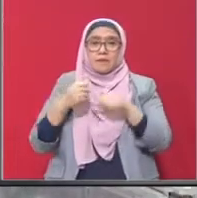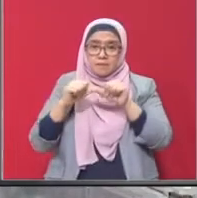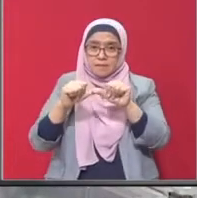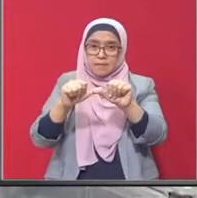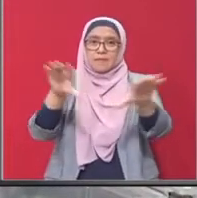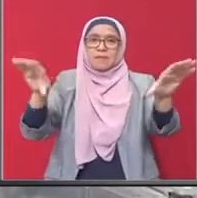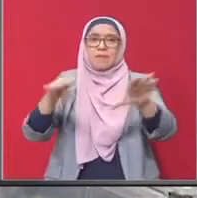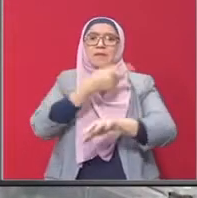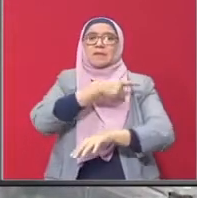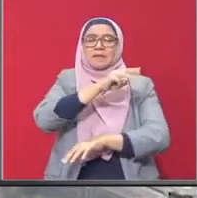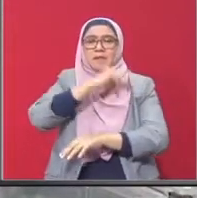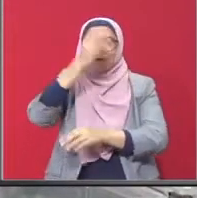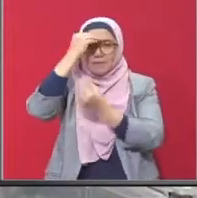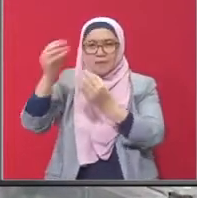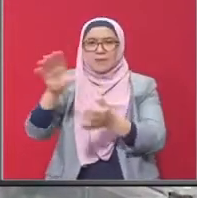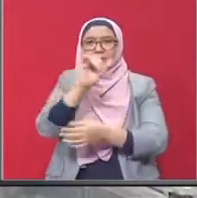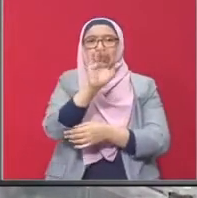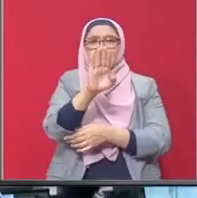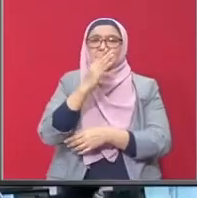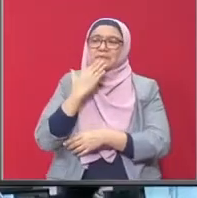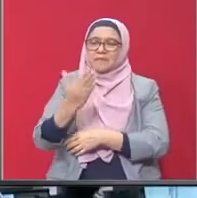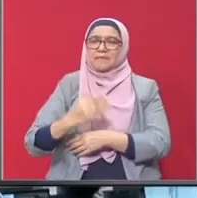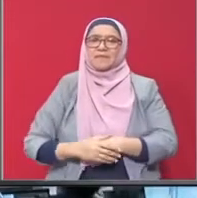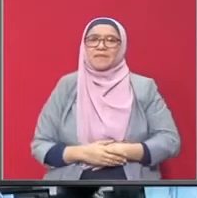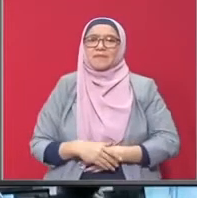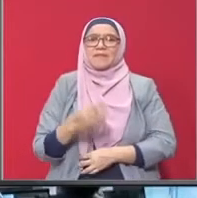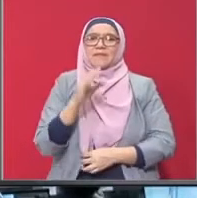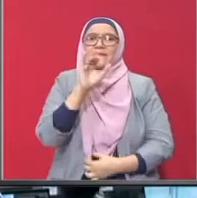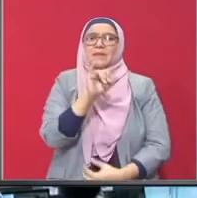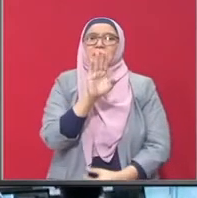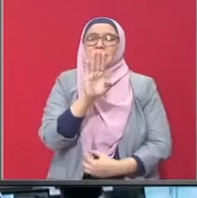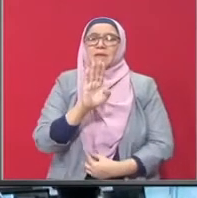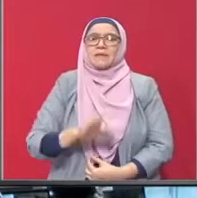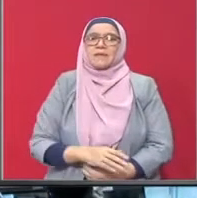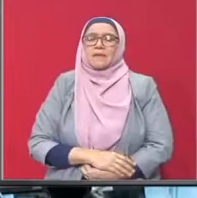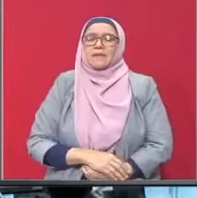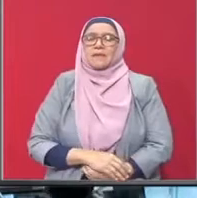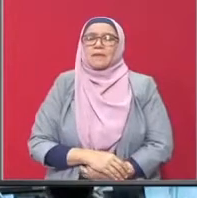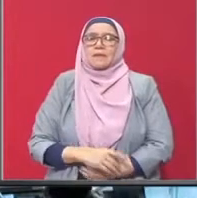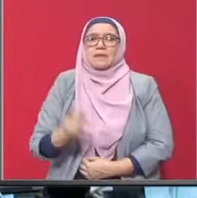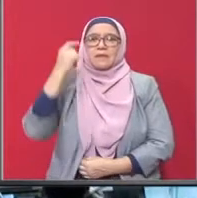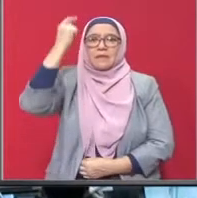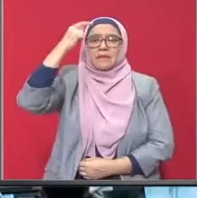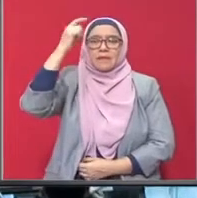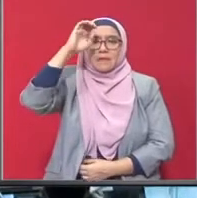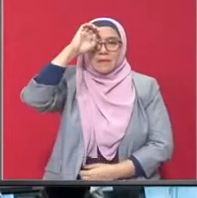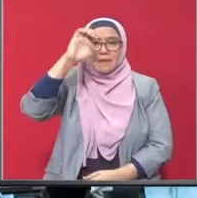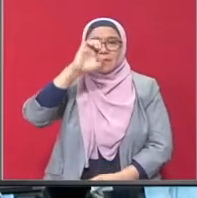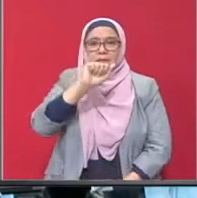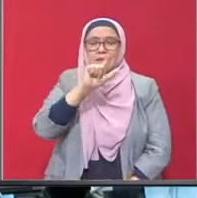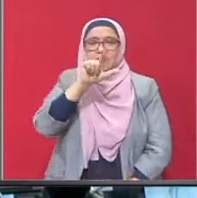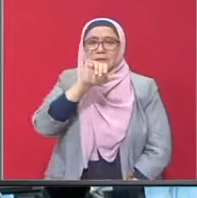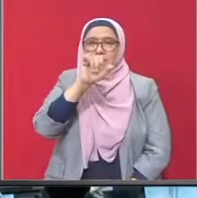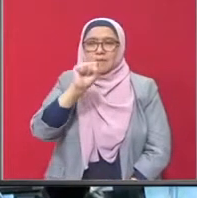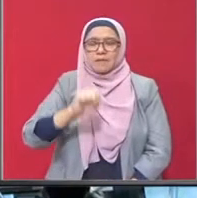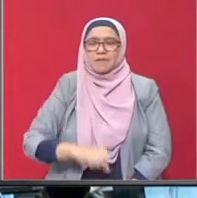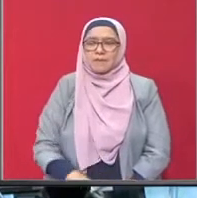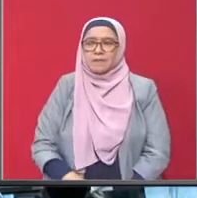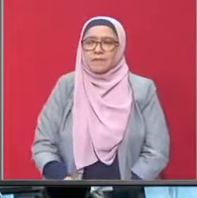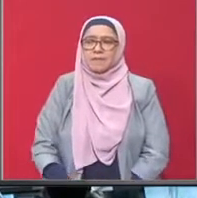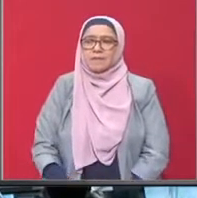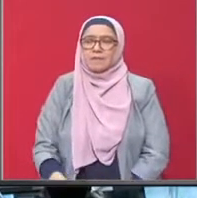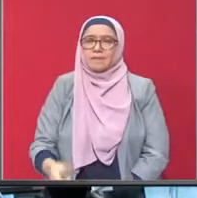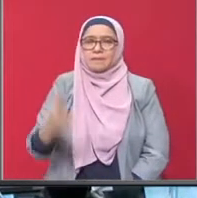tak yang belum main Terima kasih yang Bomat Tuan Cialis bin Hamid sore